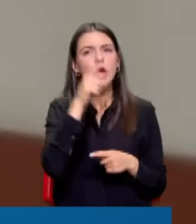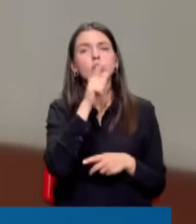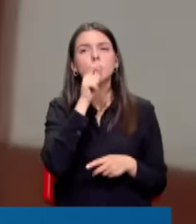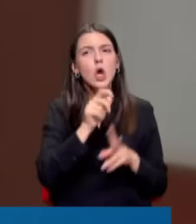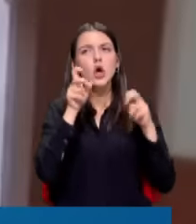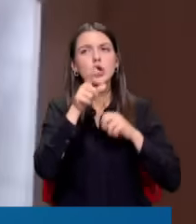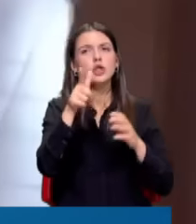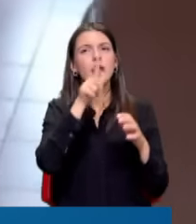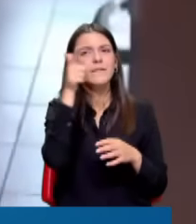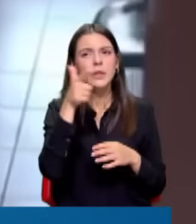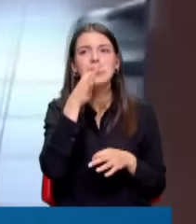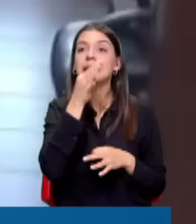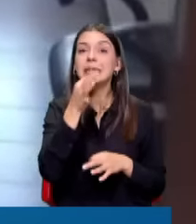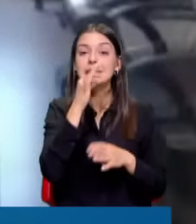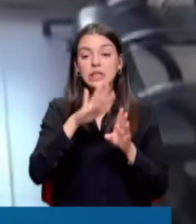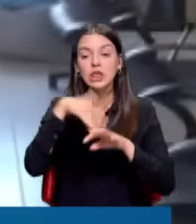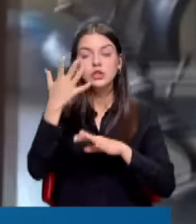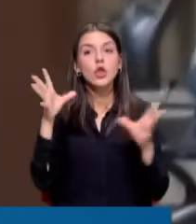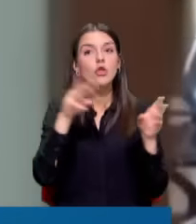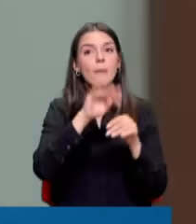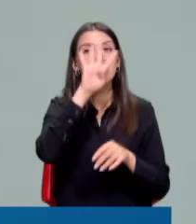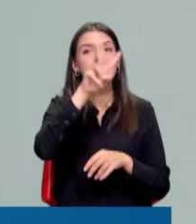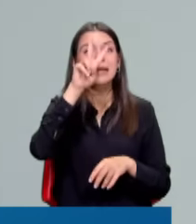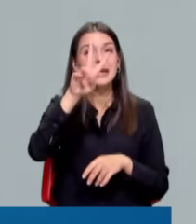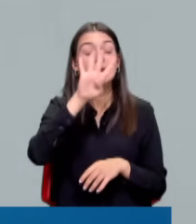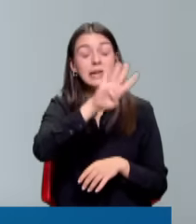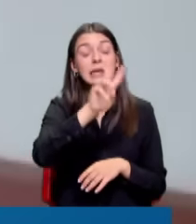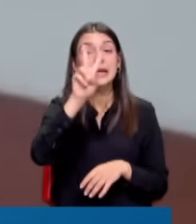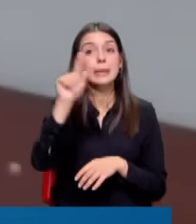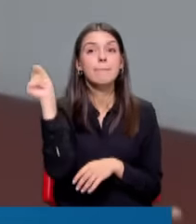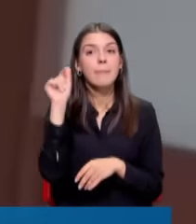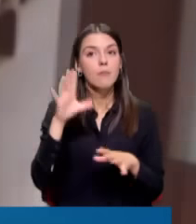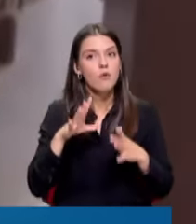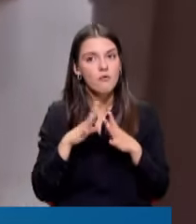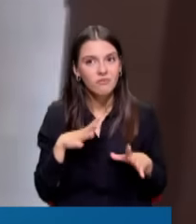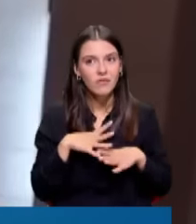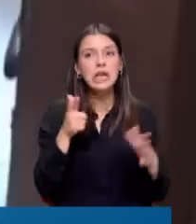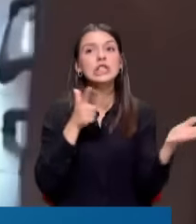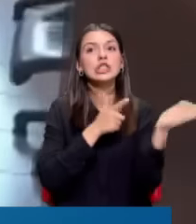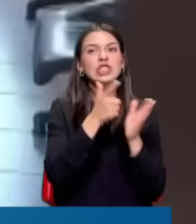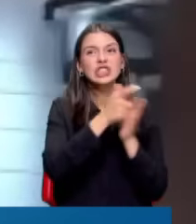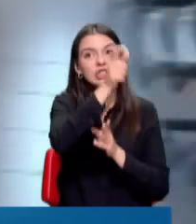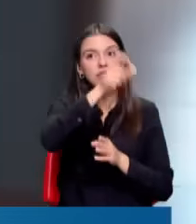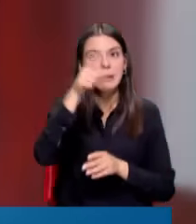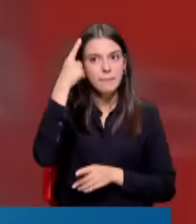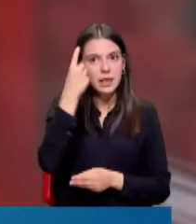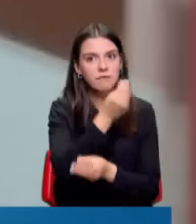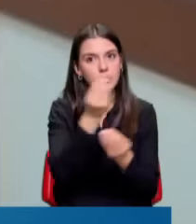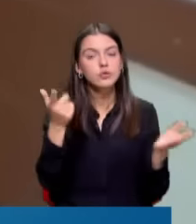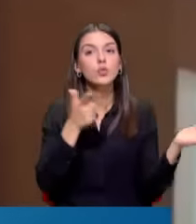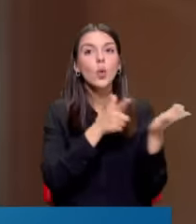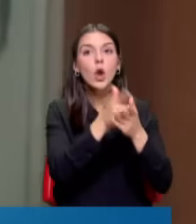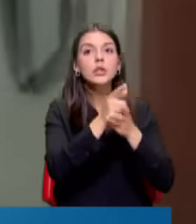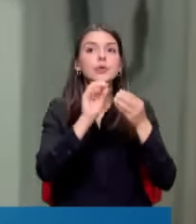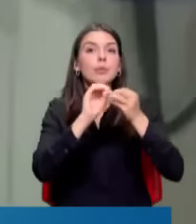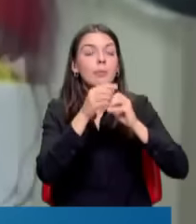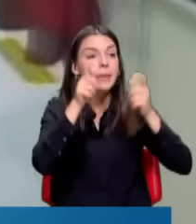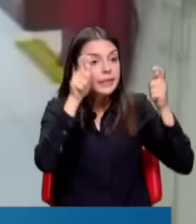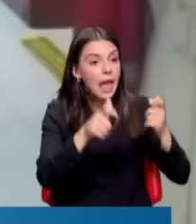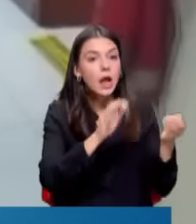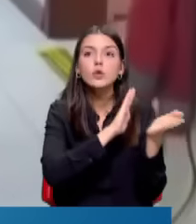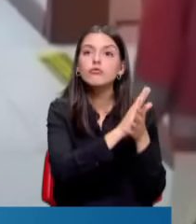videoda izinde olanların dışında toplam 42 personelimiz görev yapmaktadır. Çiftçilerimizin bilgilendirilmesi, üreticimizin sorunlarının